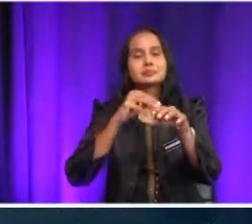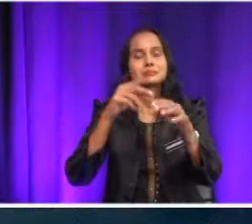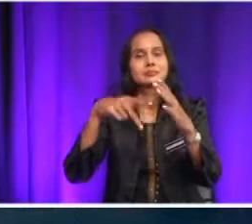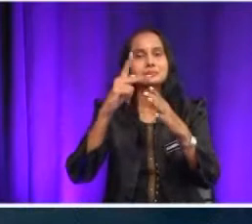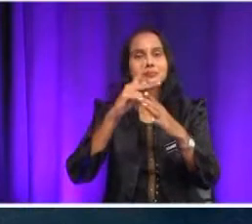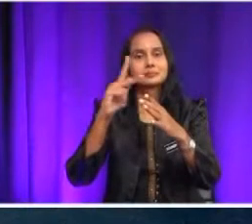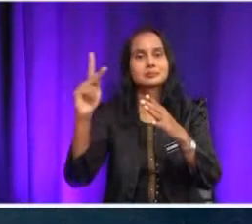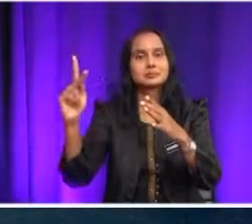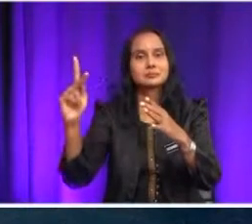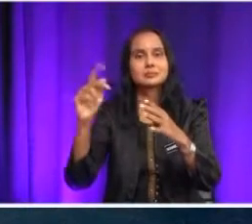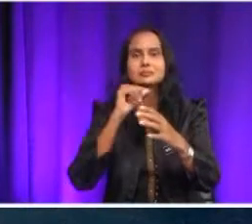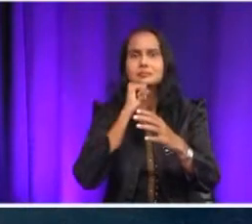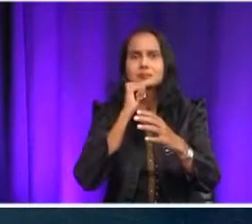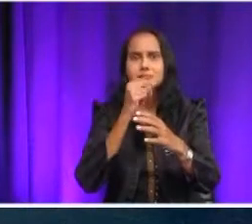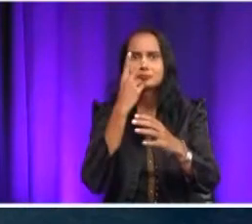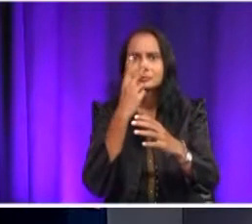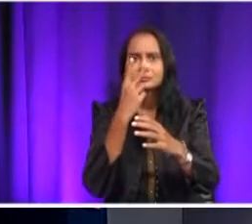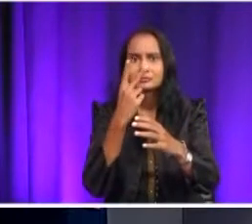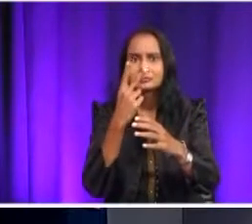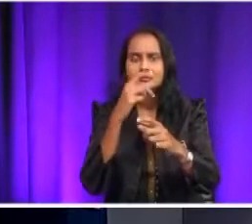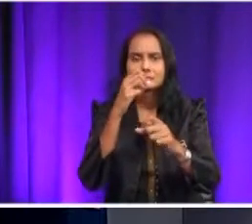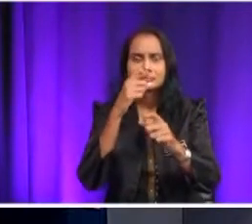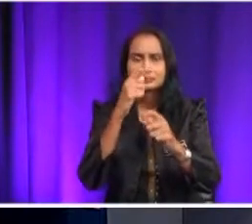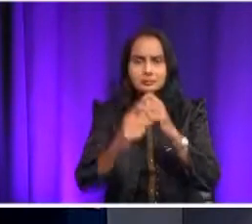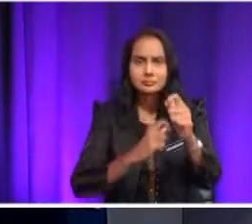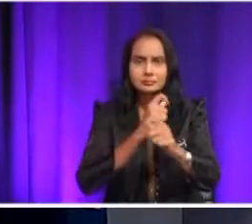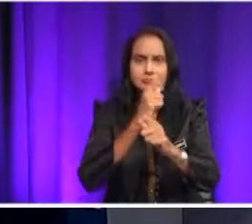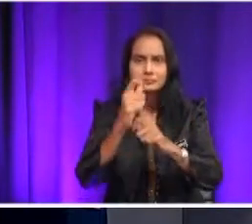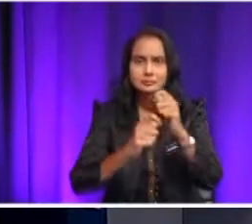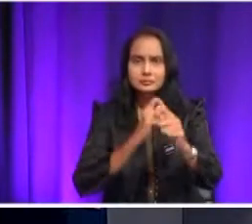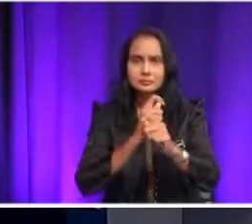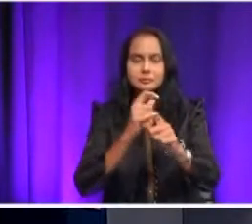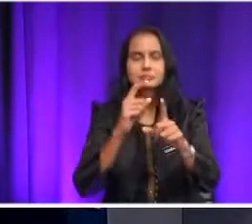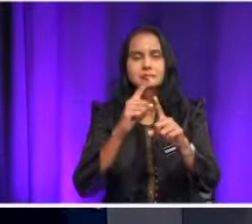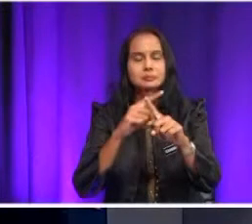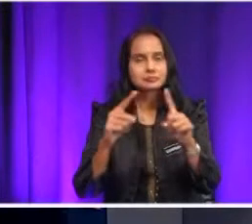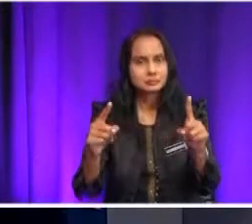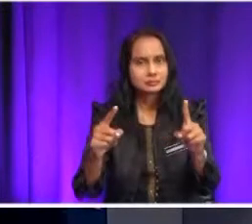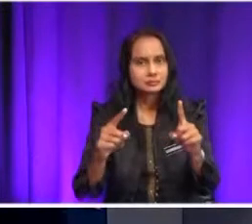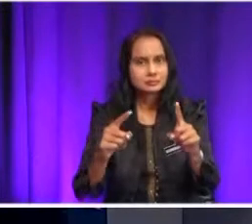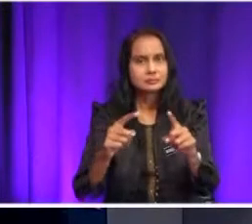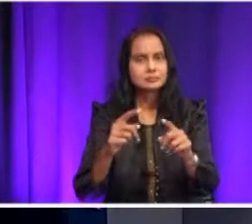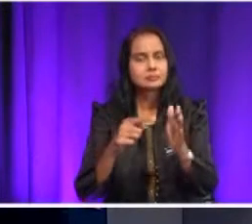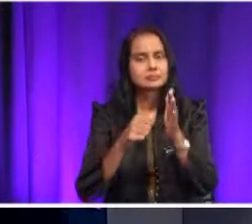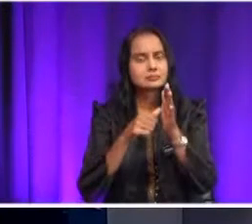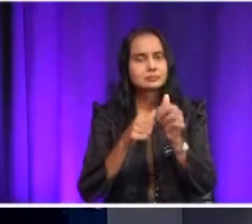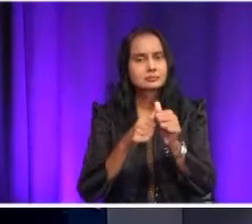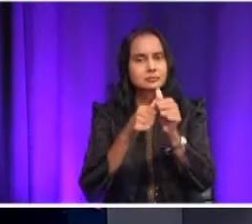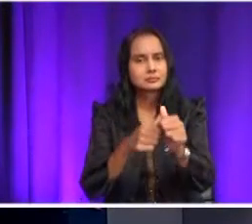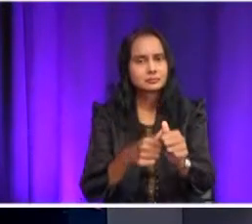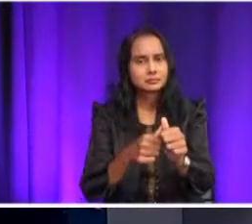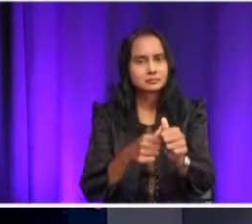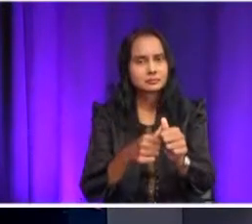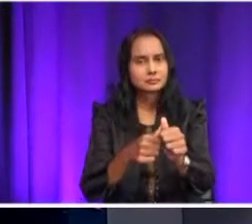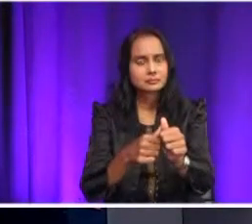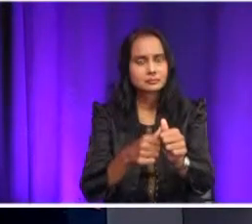kita bukan melihat ada tahun-tahun tertentu tapi kita berdasarkan kepada Bagaimana upaya